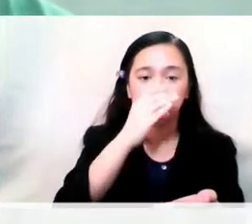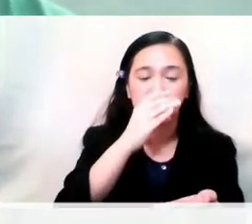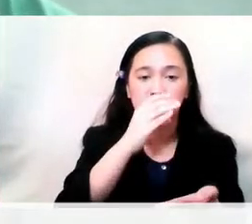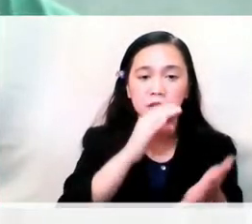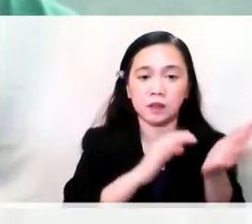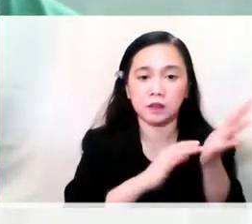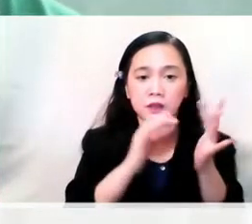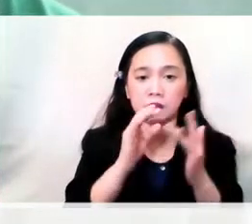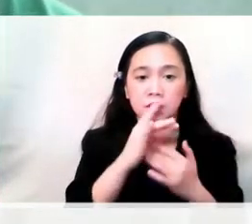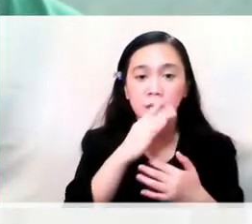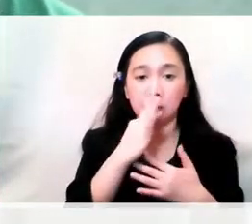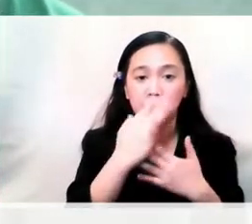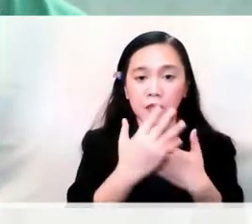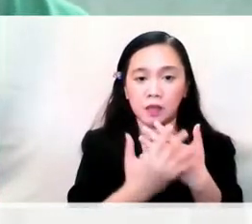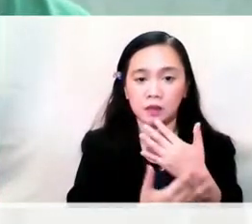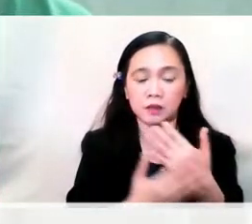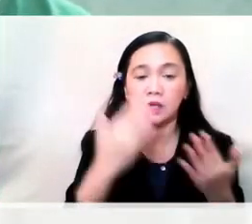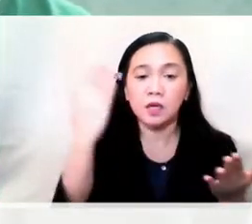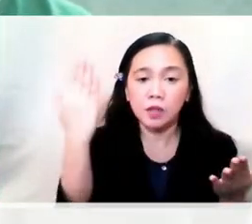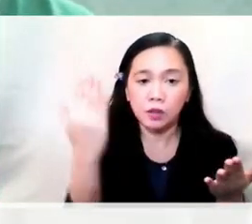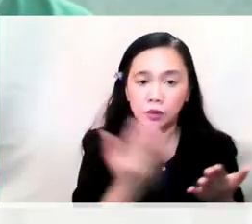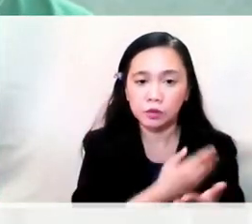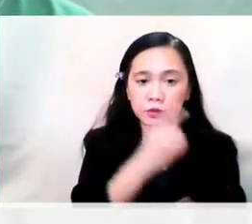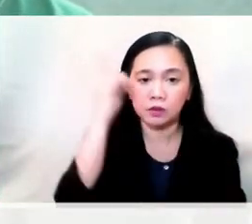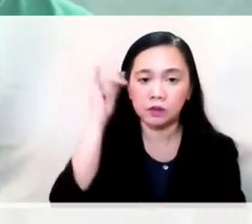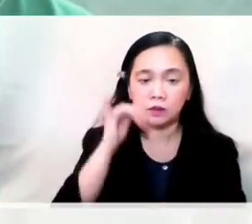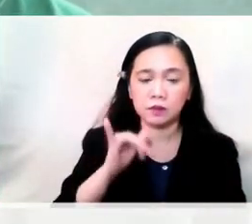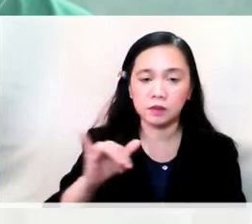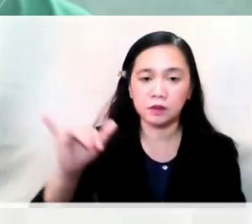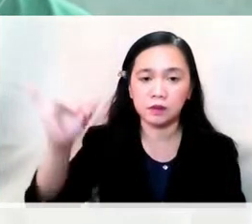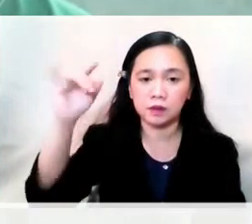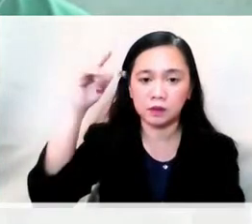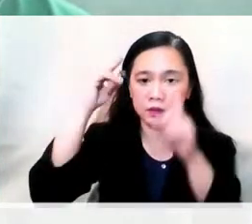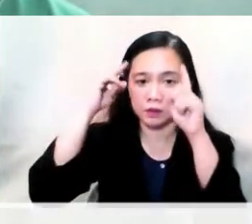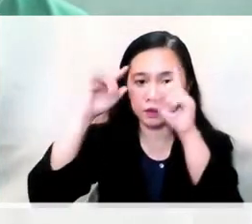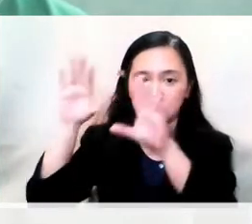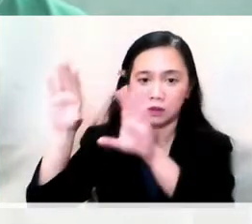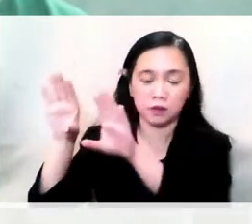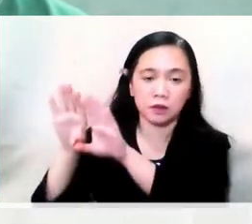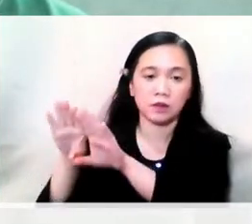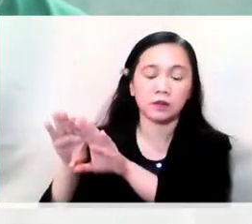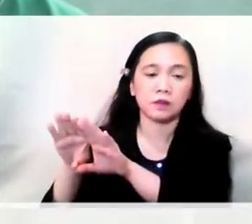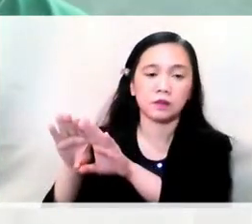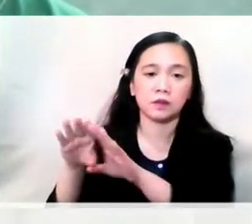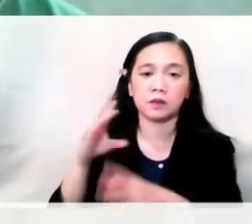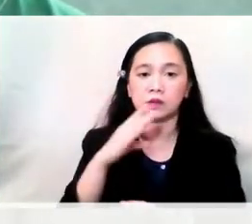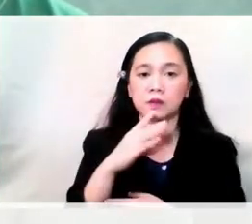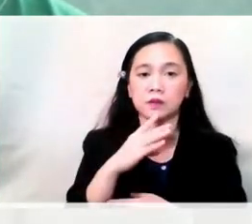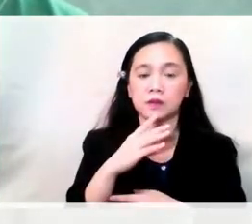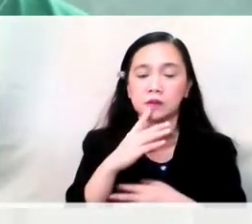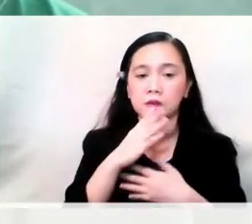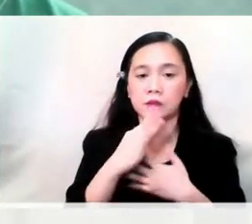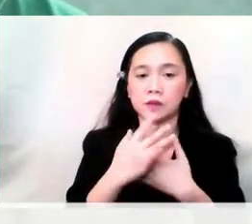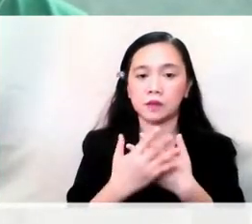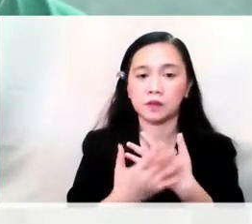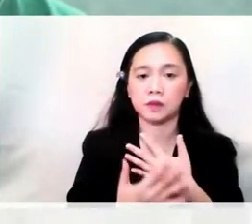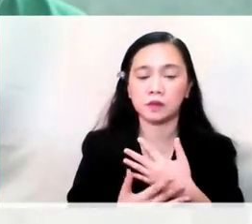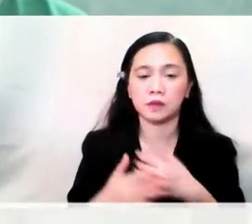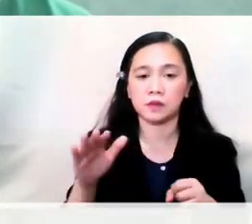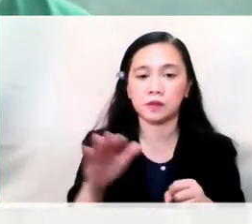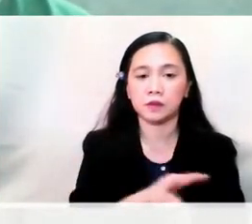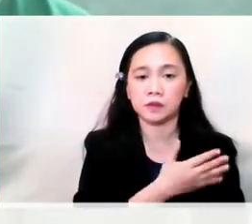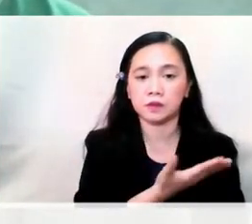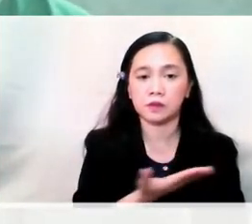ng bago at walang hanggang tipan. Ang aking dugo na ibubuhos para sa inyo at para sa